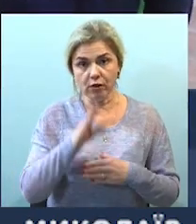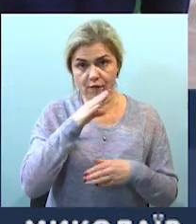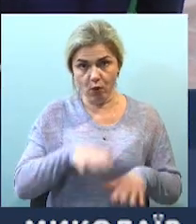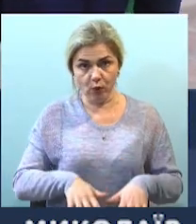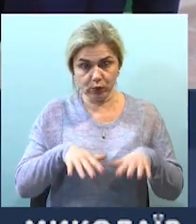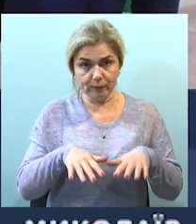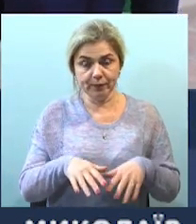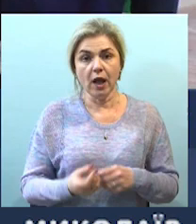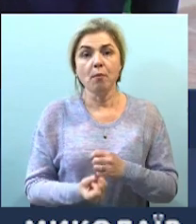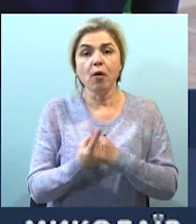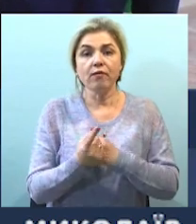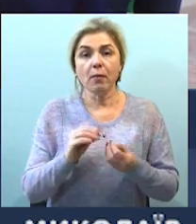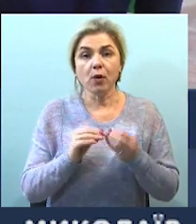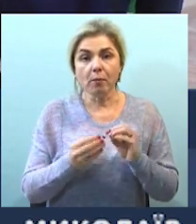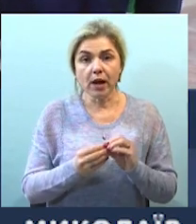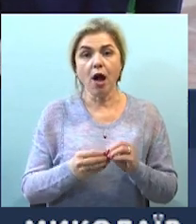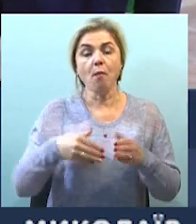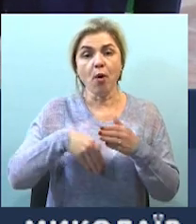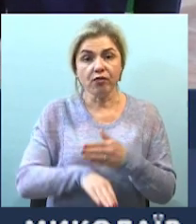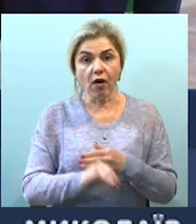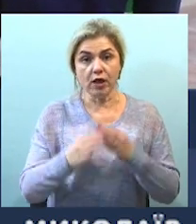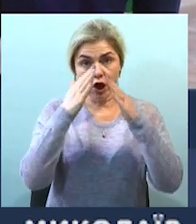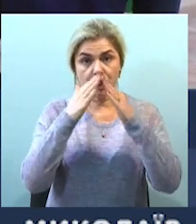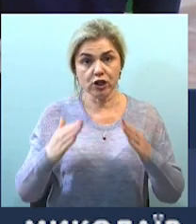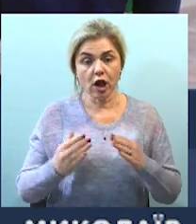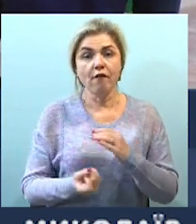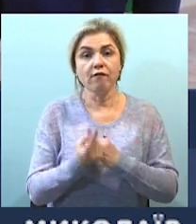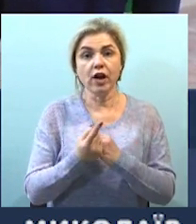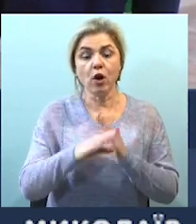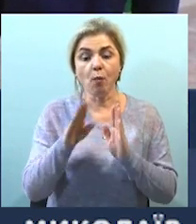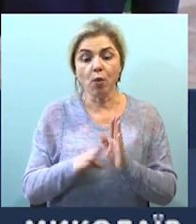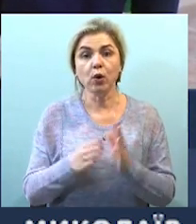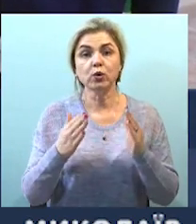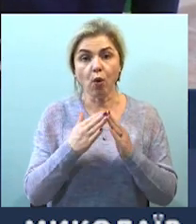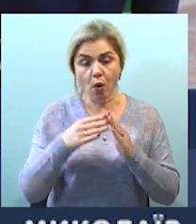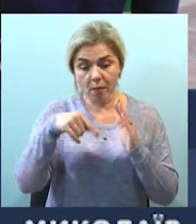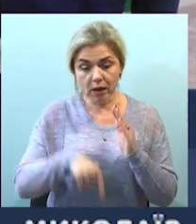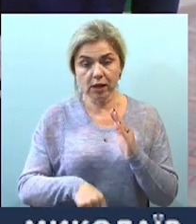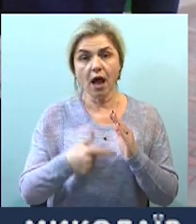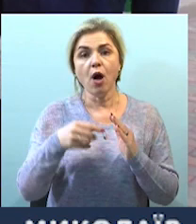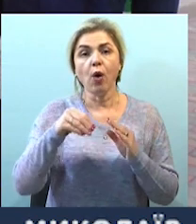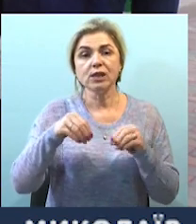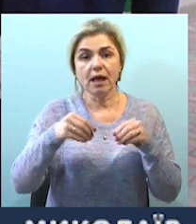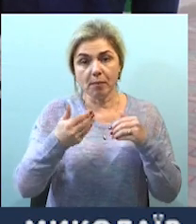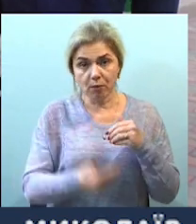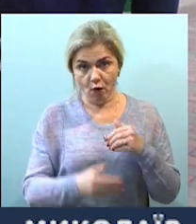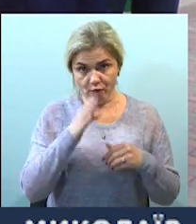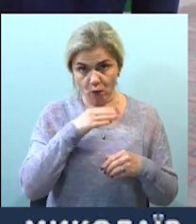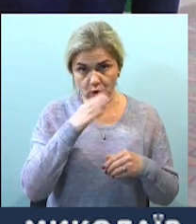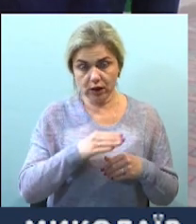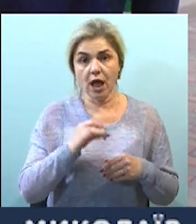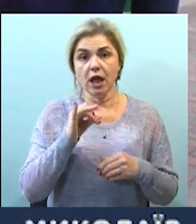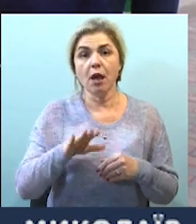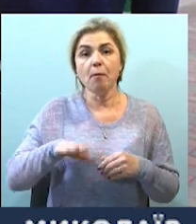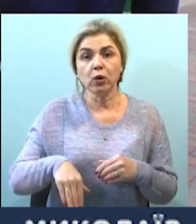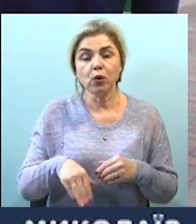Виникла проблема у нас з підвалами та дахами. Виявилось, що під будинком проходять ґрунтові води і поверхневі води, наскільки